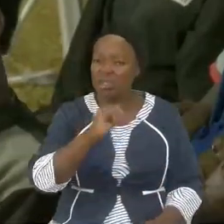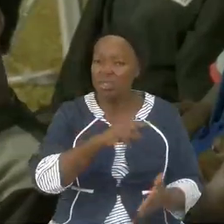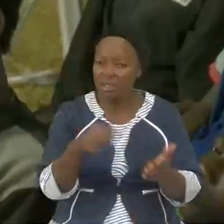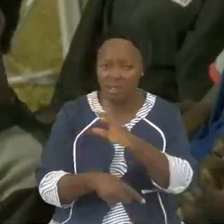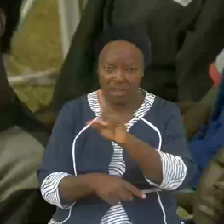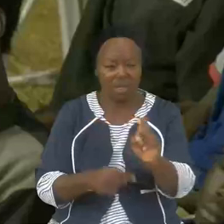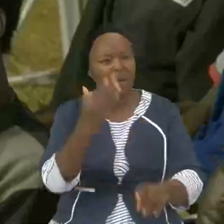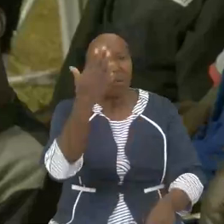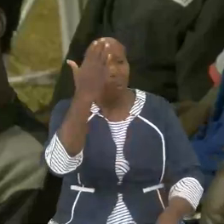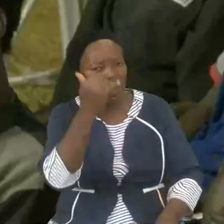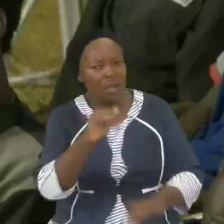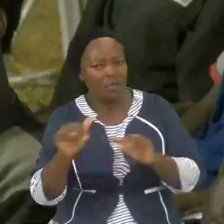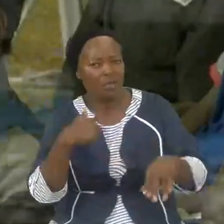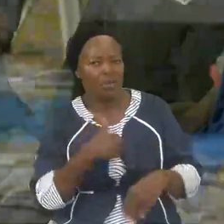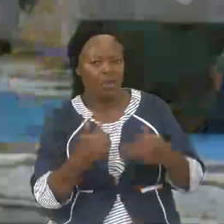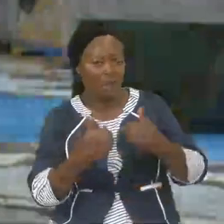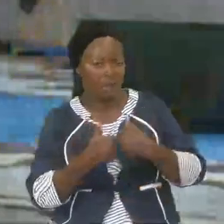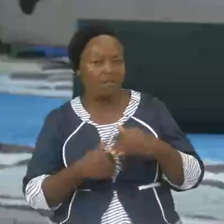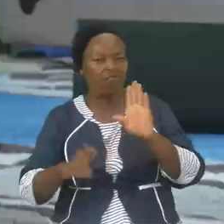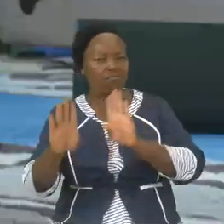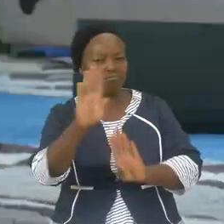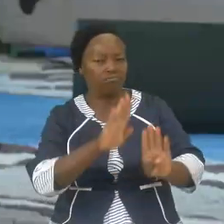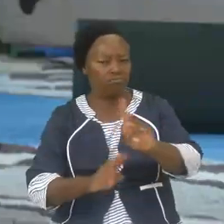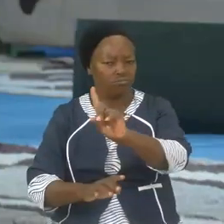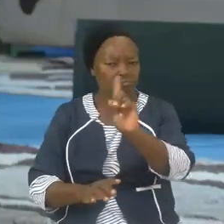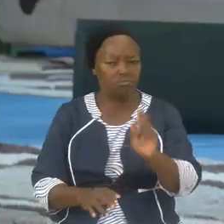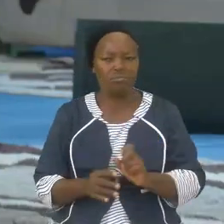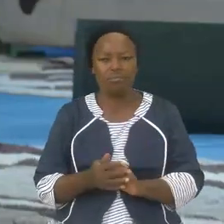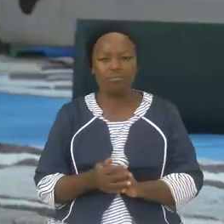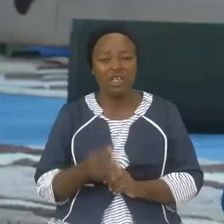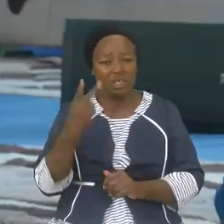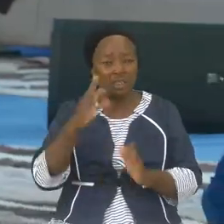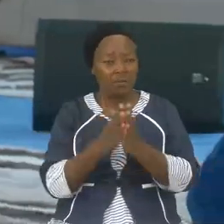que, pourquoi avons-nous des problème.